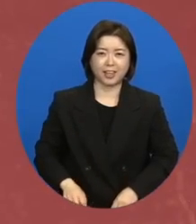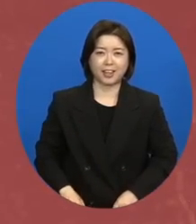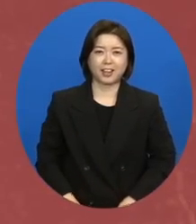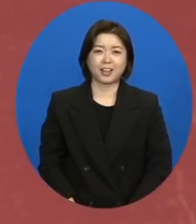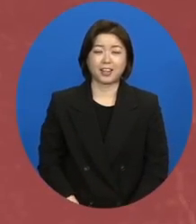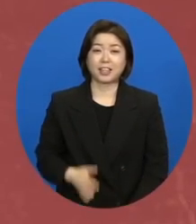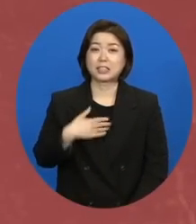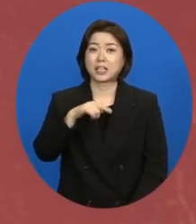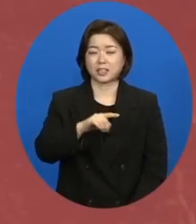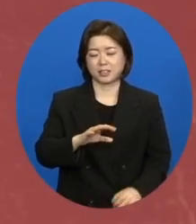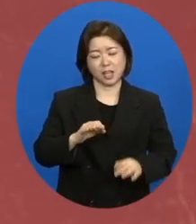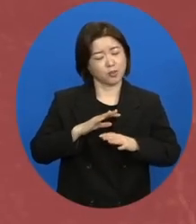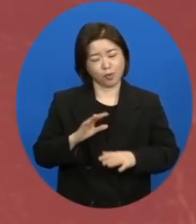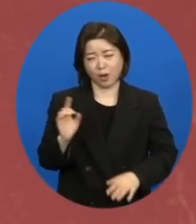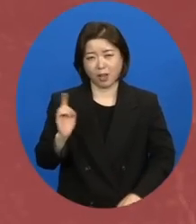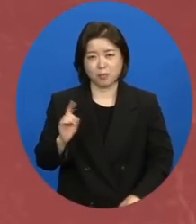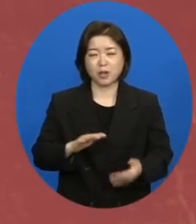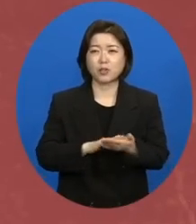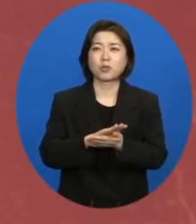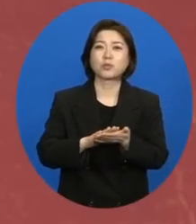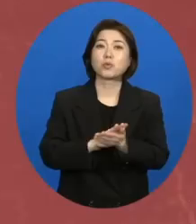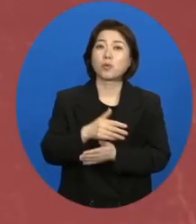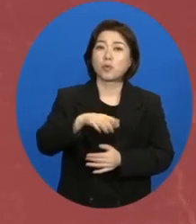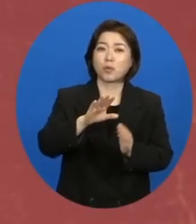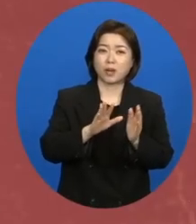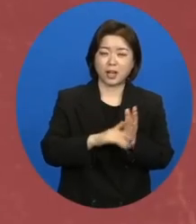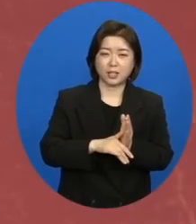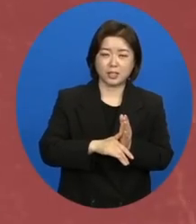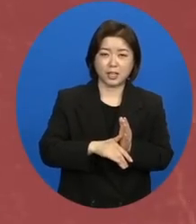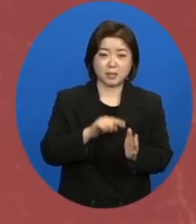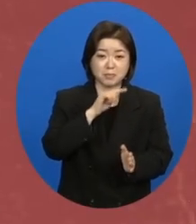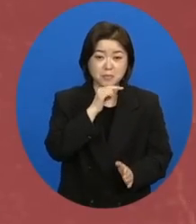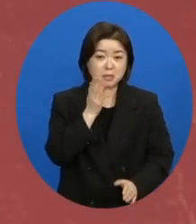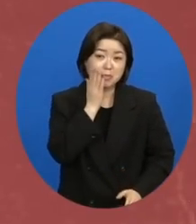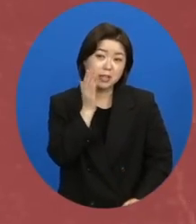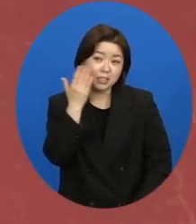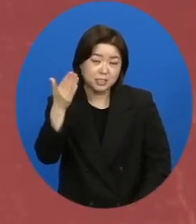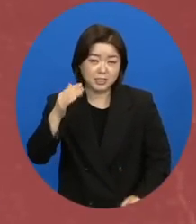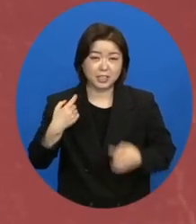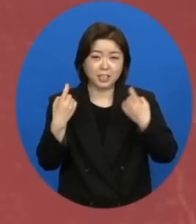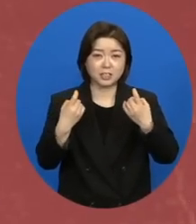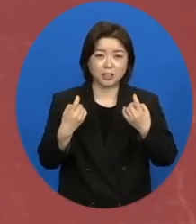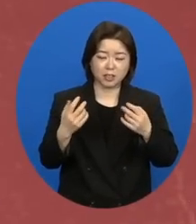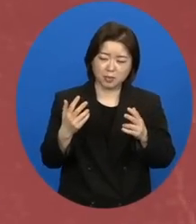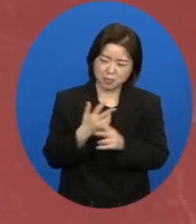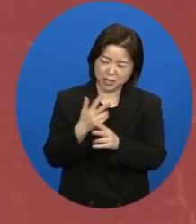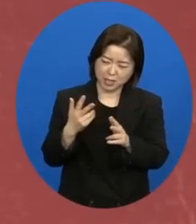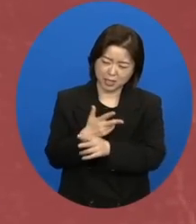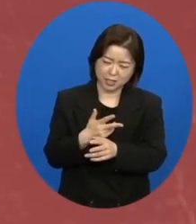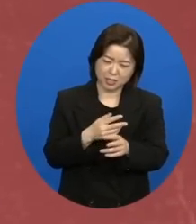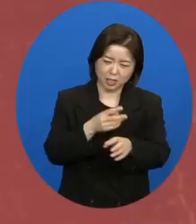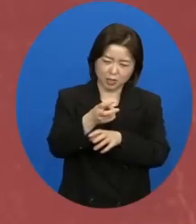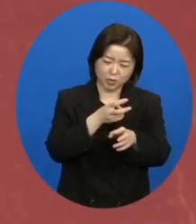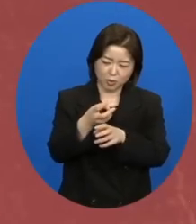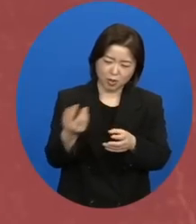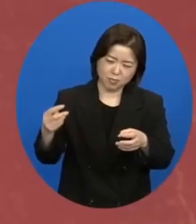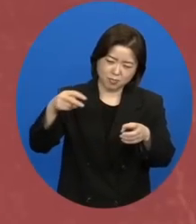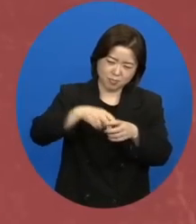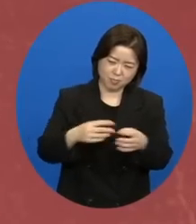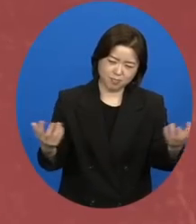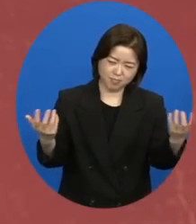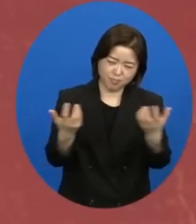제가 그때 놀란 게 놀러 간다면 단풍 여행은 매주 떠나는 교회 버스 꽉꽉 차는데